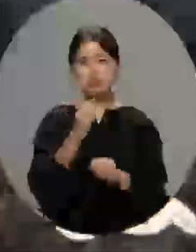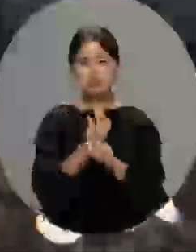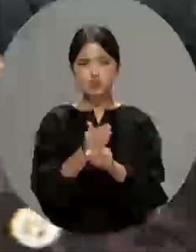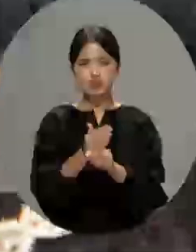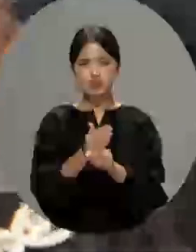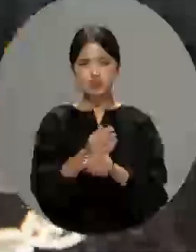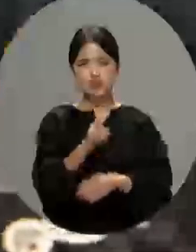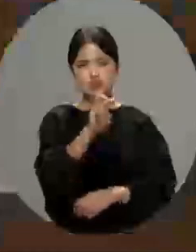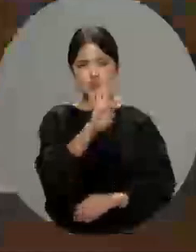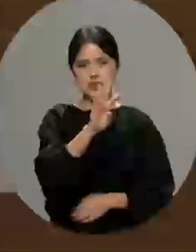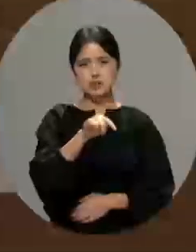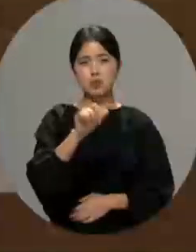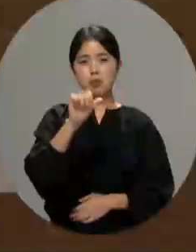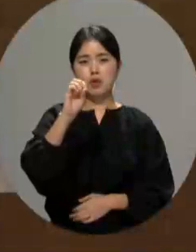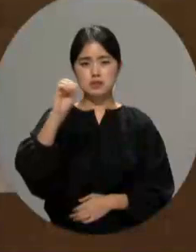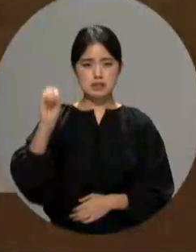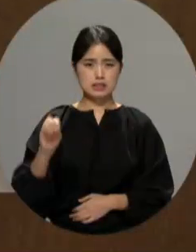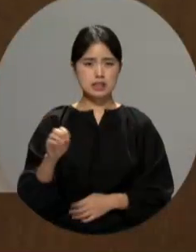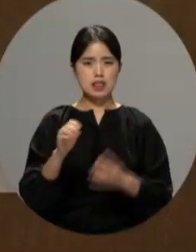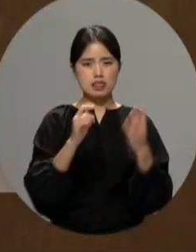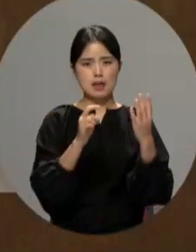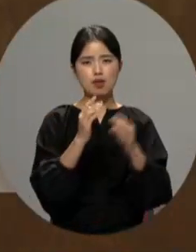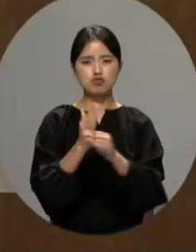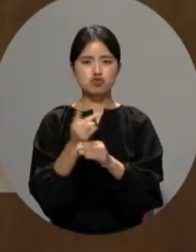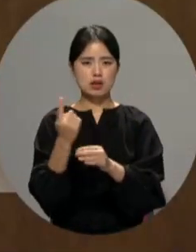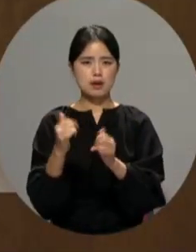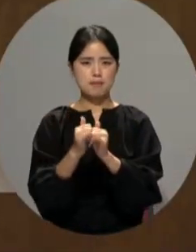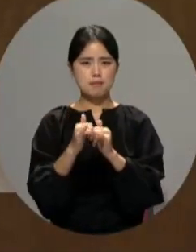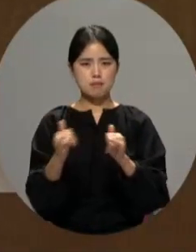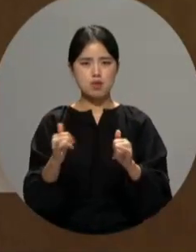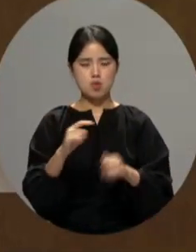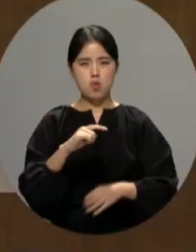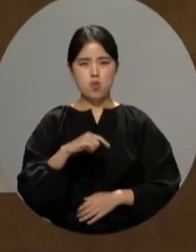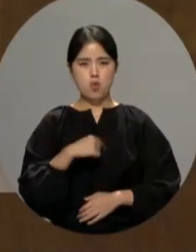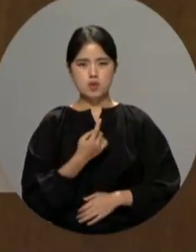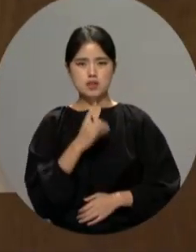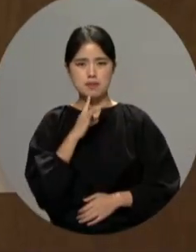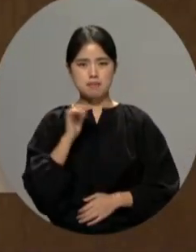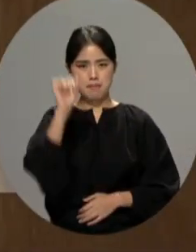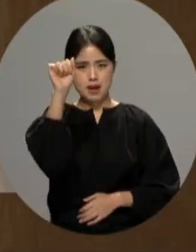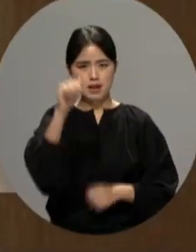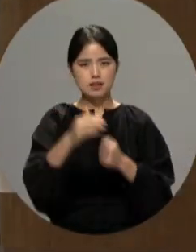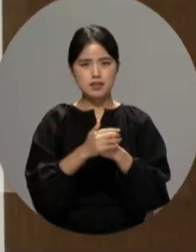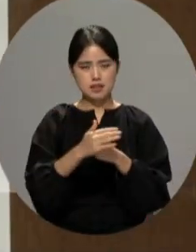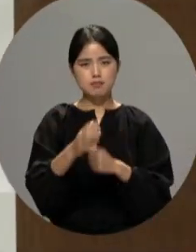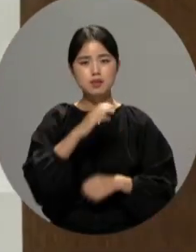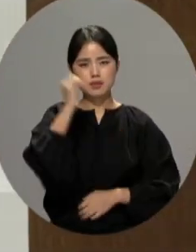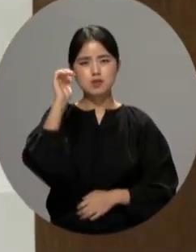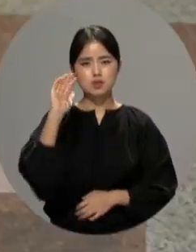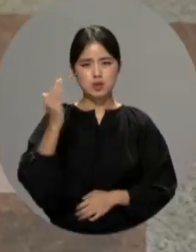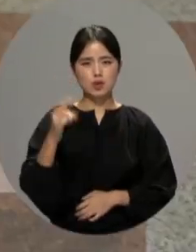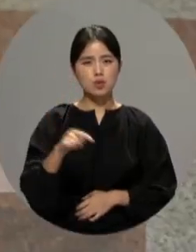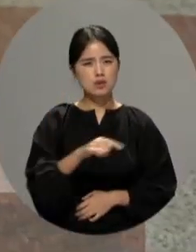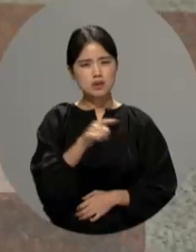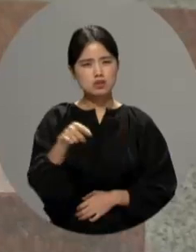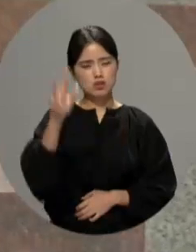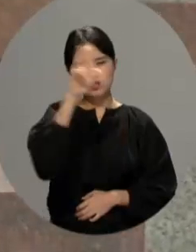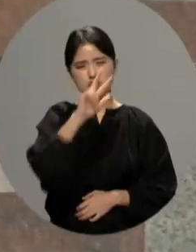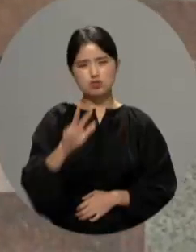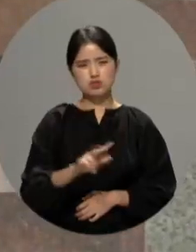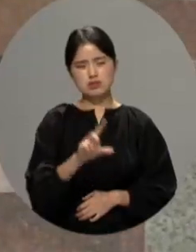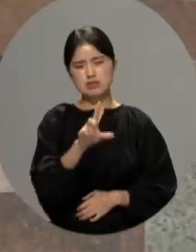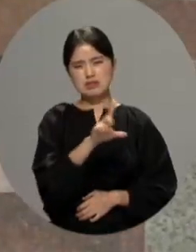무려 24.5%, 4명 중 1명은 단독 입후보로 무투표 당선됐고 이 같은 비율은